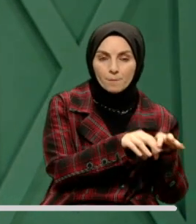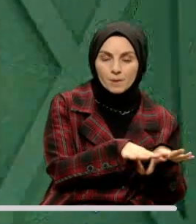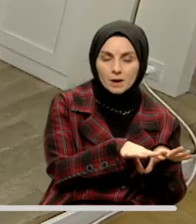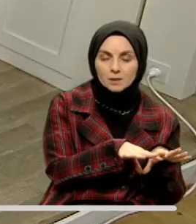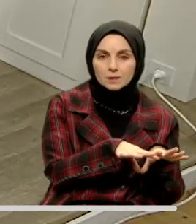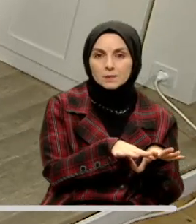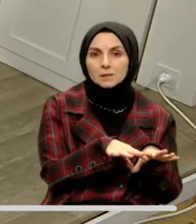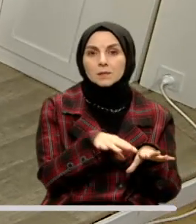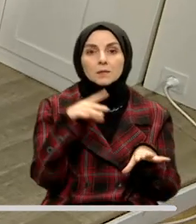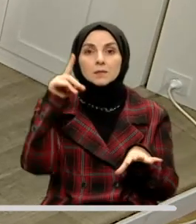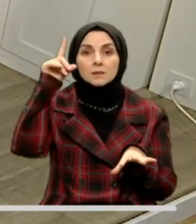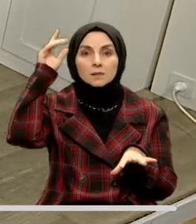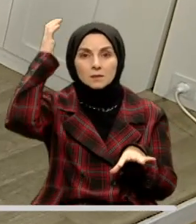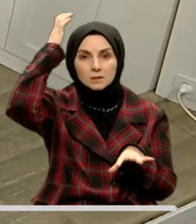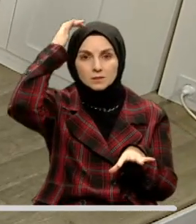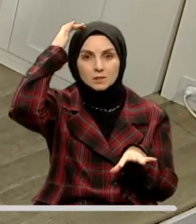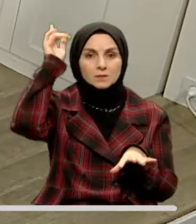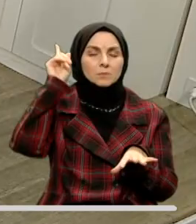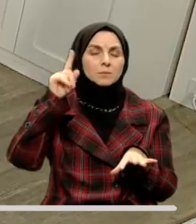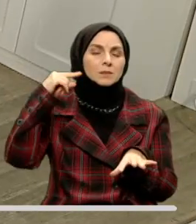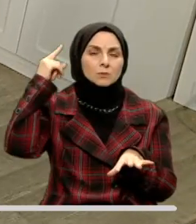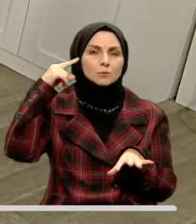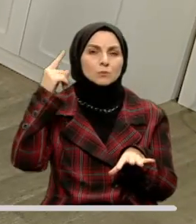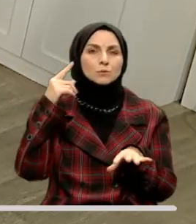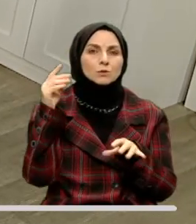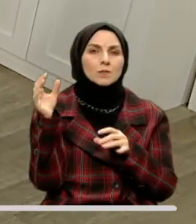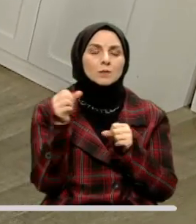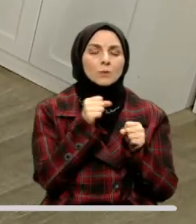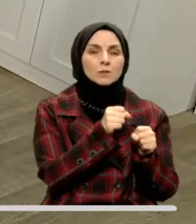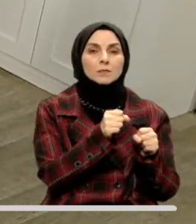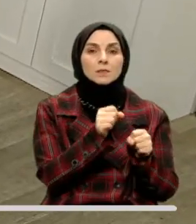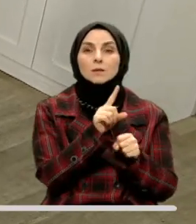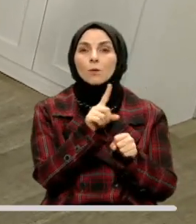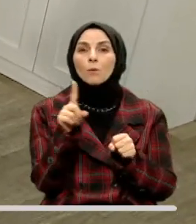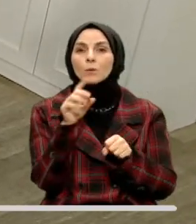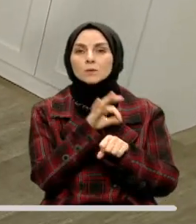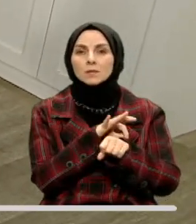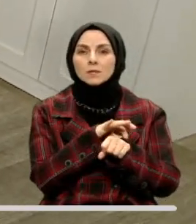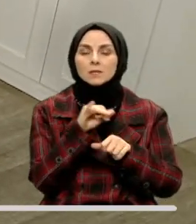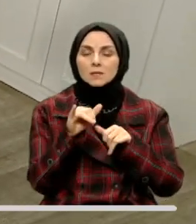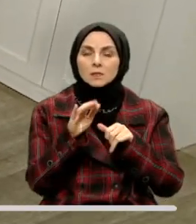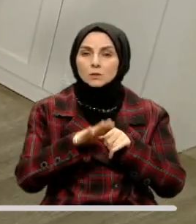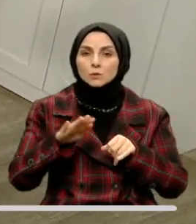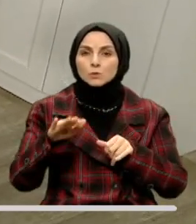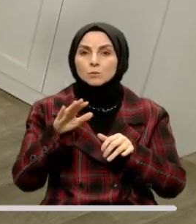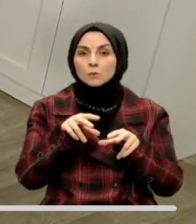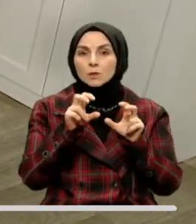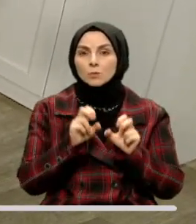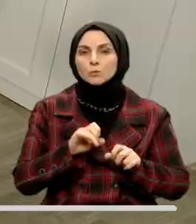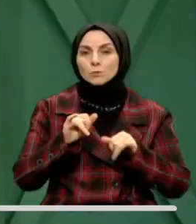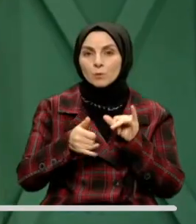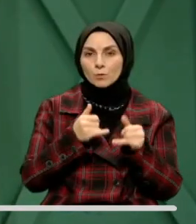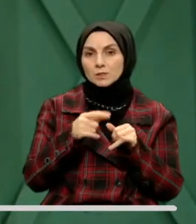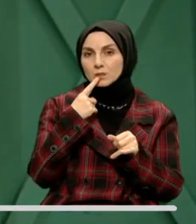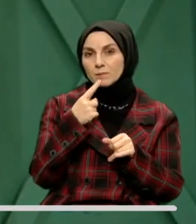duyuyor. Bilinçaltına bir niyet gönderirsek, ben 10 dakika çocuğumla oturup oynayacağım ve o 10 dakika o